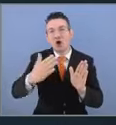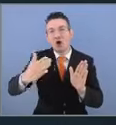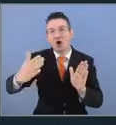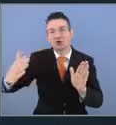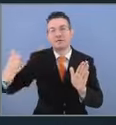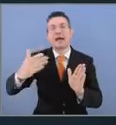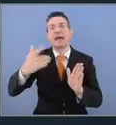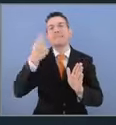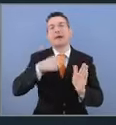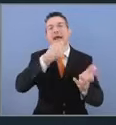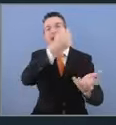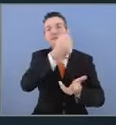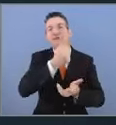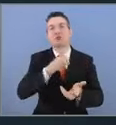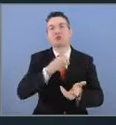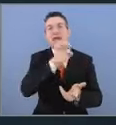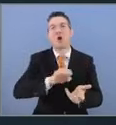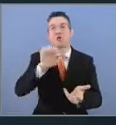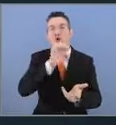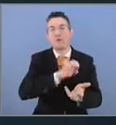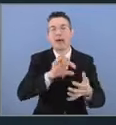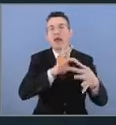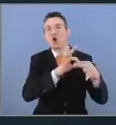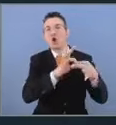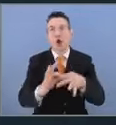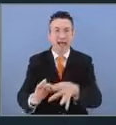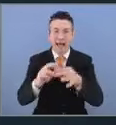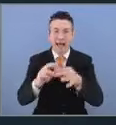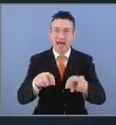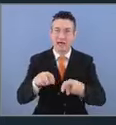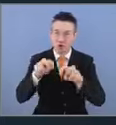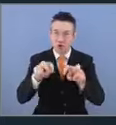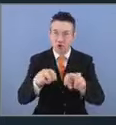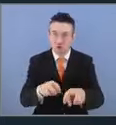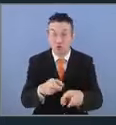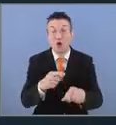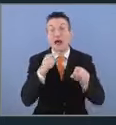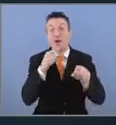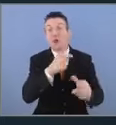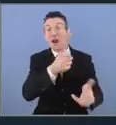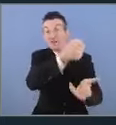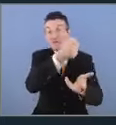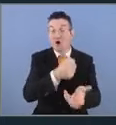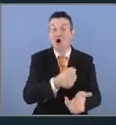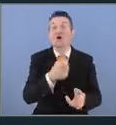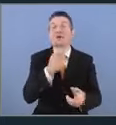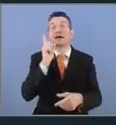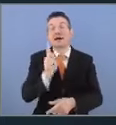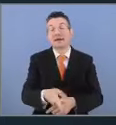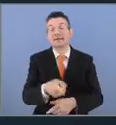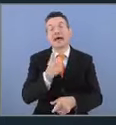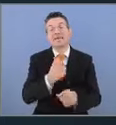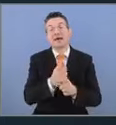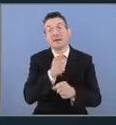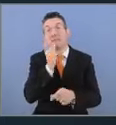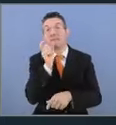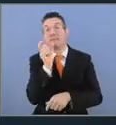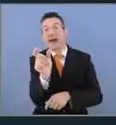dei fondi europei per l'agricoltura, che anch'essi devono partire da una parola d'ordine, ossia appunto